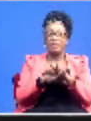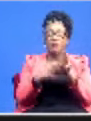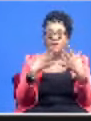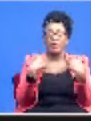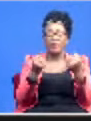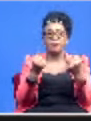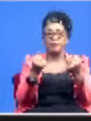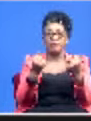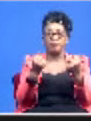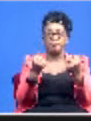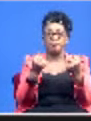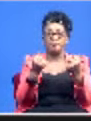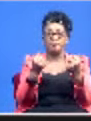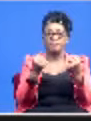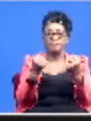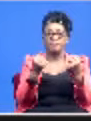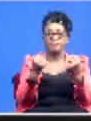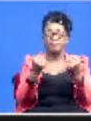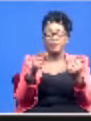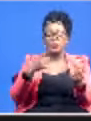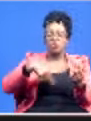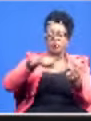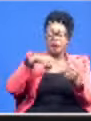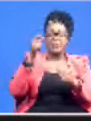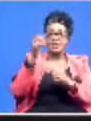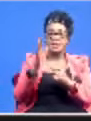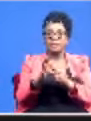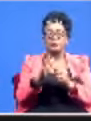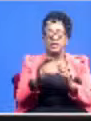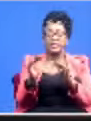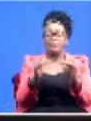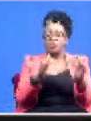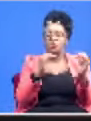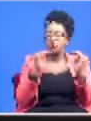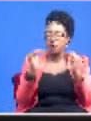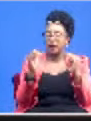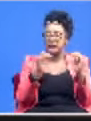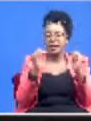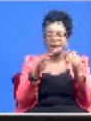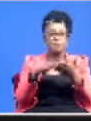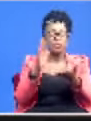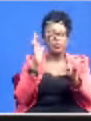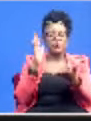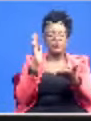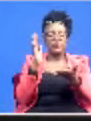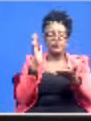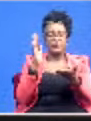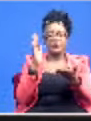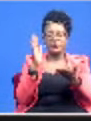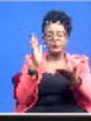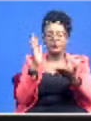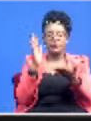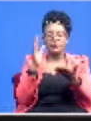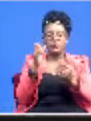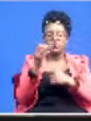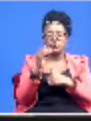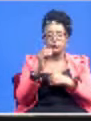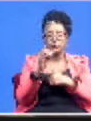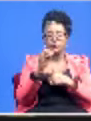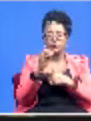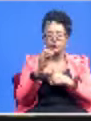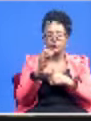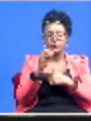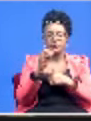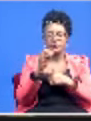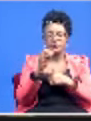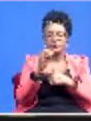hospitali. Sisi wa Kenya, demokrasia yetu ni nyingi. Kwa hivyo there